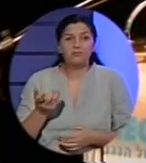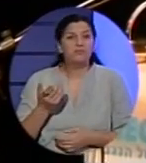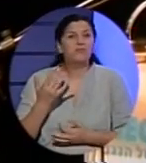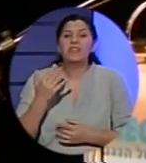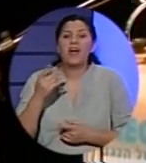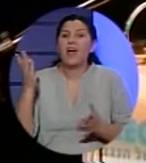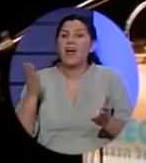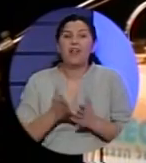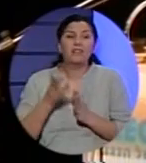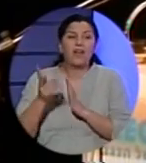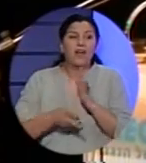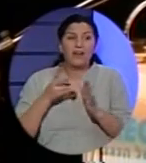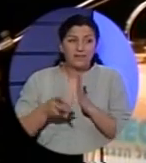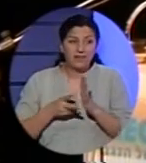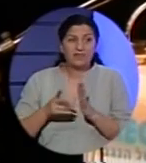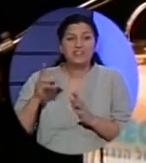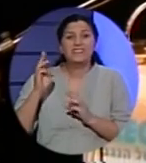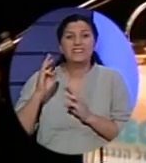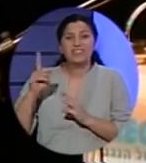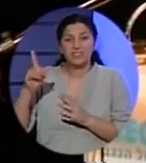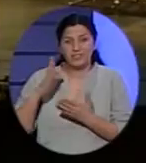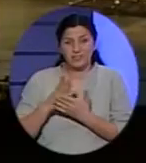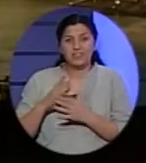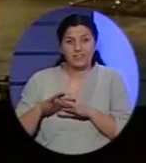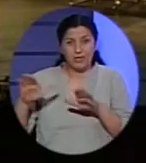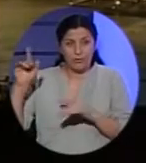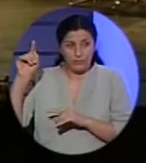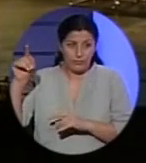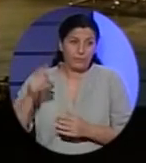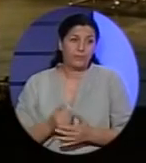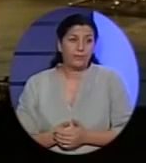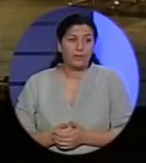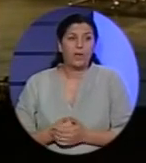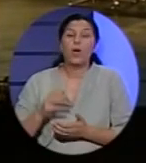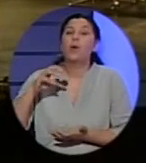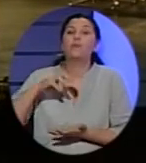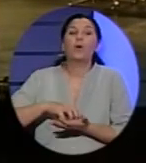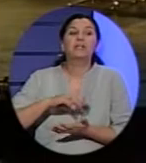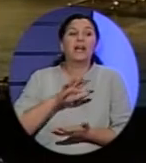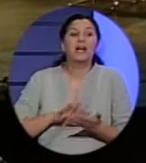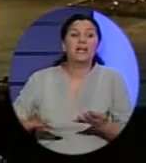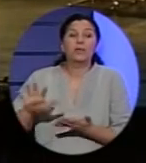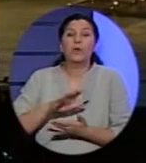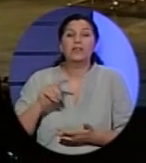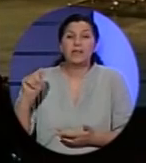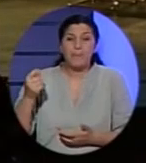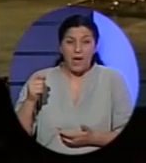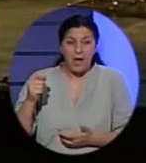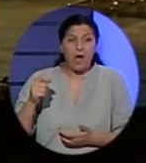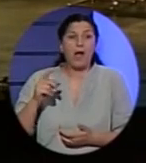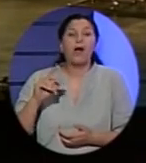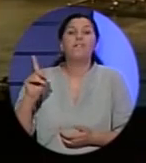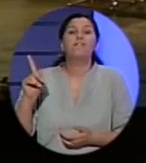ברכבת לאילת, אמרתי כשתהיה תחנה בשדה דוב כשיפונה. למה המועצה האזורית תמר ומועצה אזורית רמת